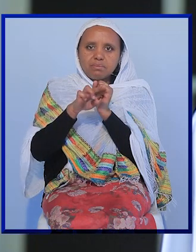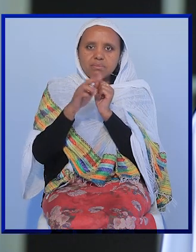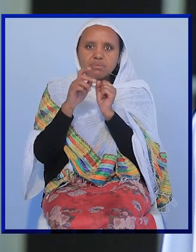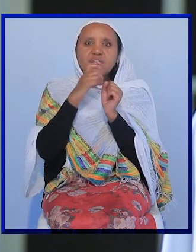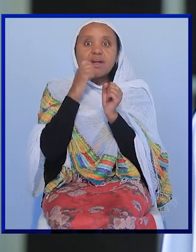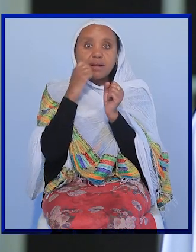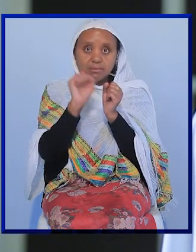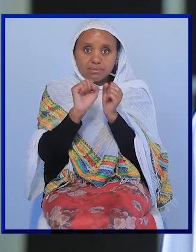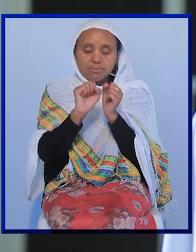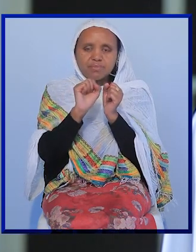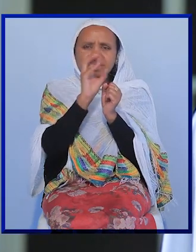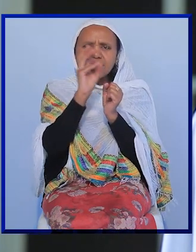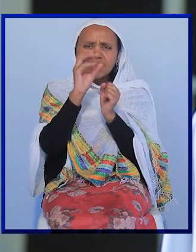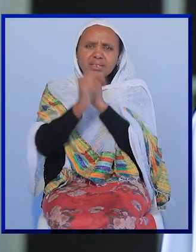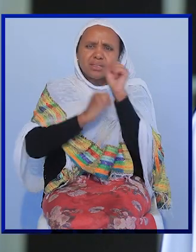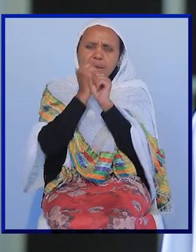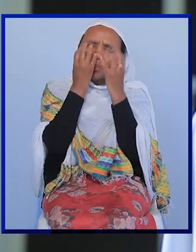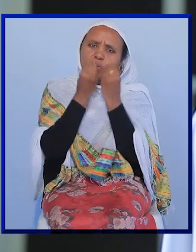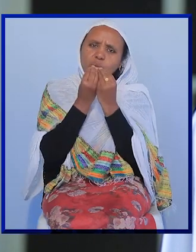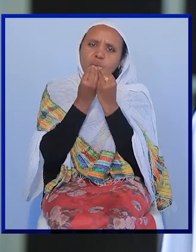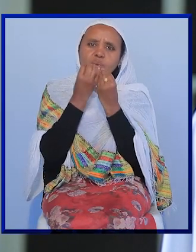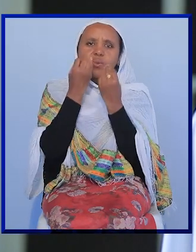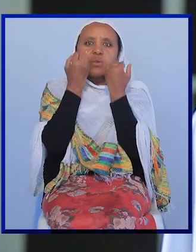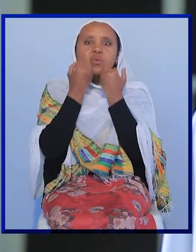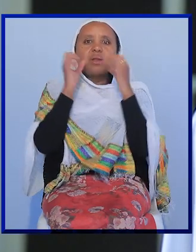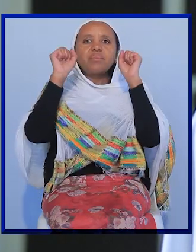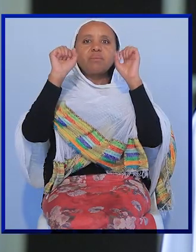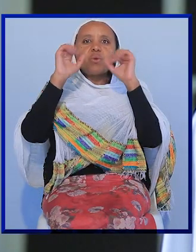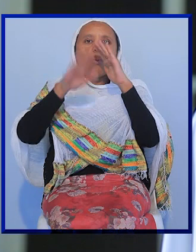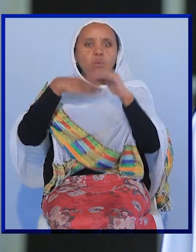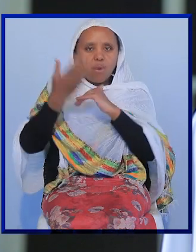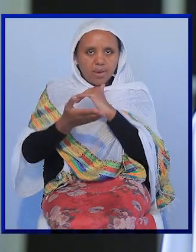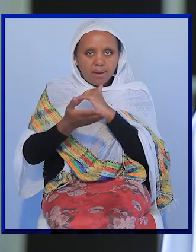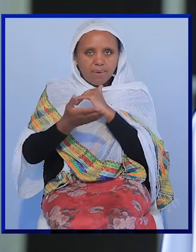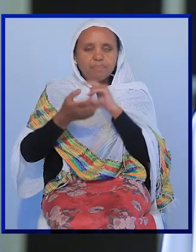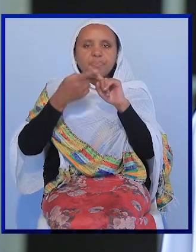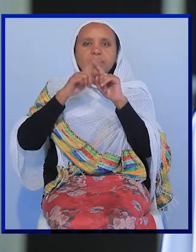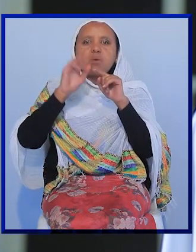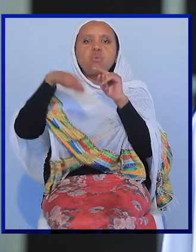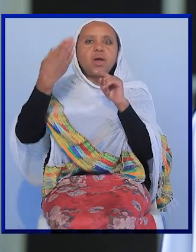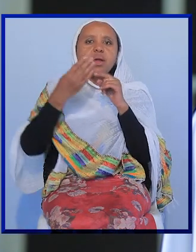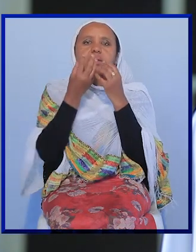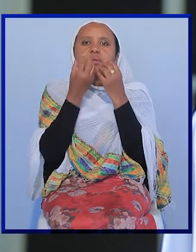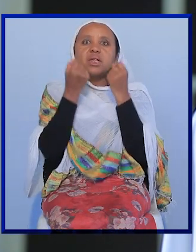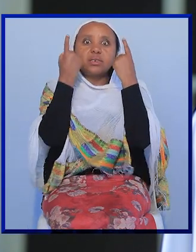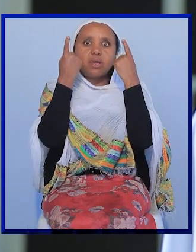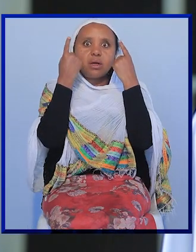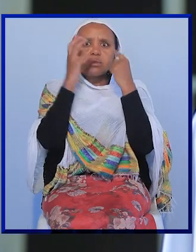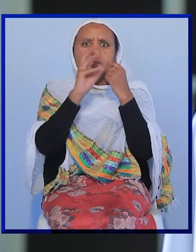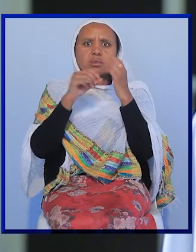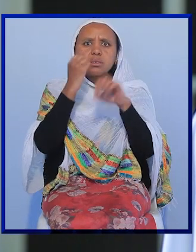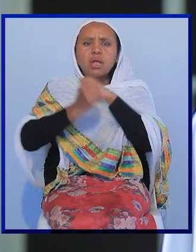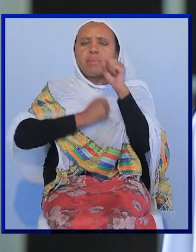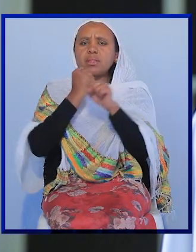ያበቅላል፣ መንገዱን ያጠፋዋል። 66 ዓመት ከኢየሩሳሌም መማረክ በኋላ መጥፋት በኋላ ተነሳ። አያችሁ፣ 66